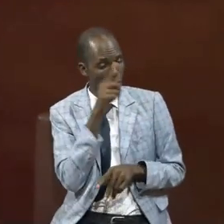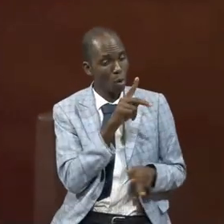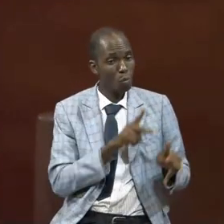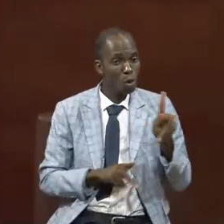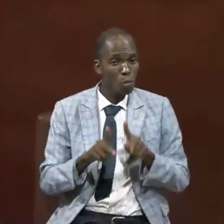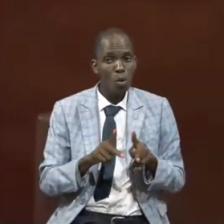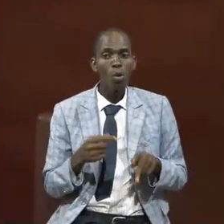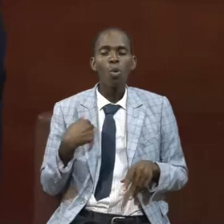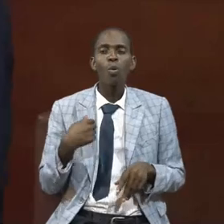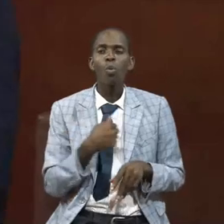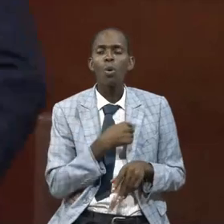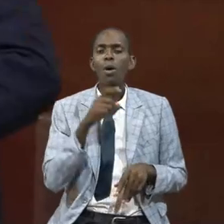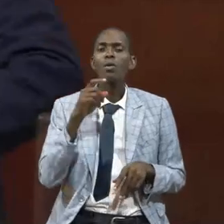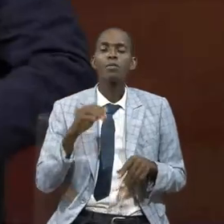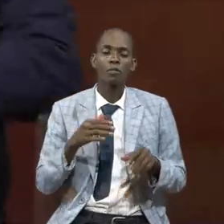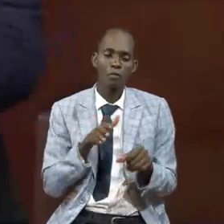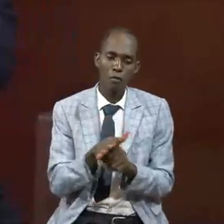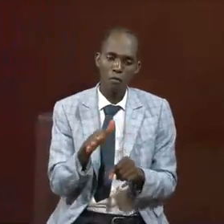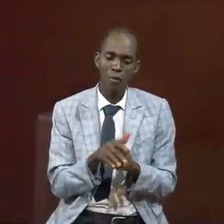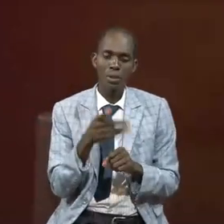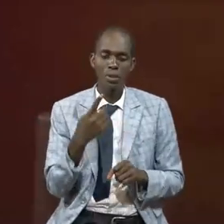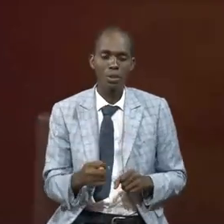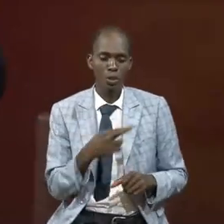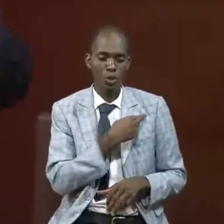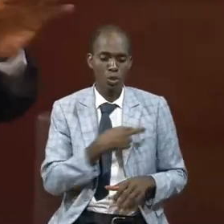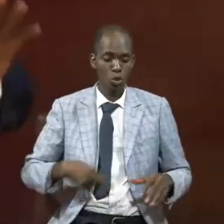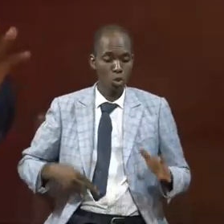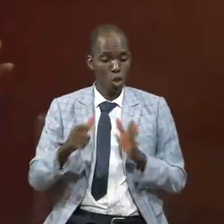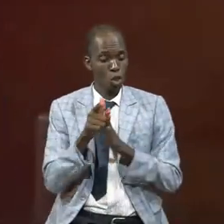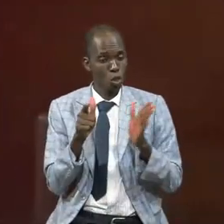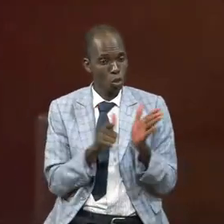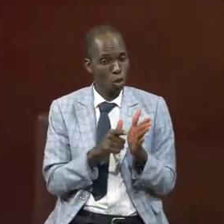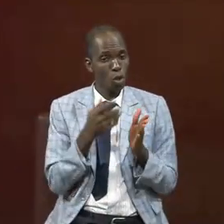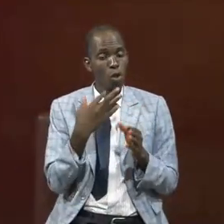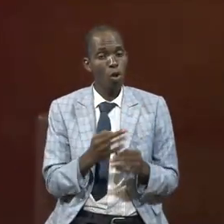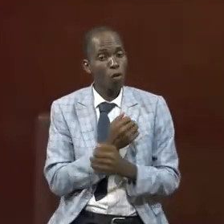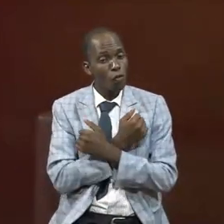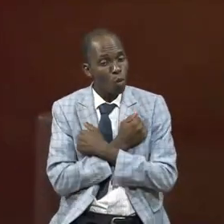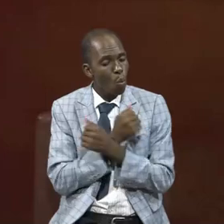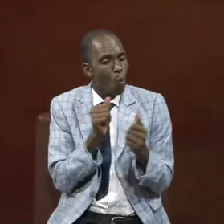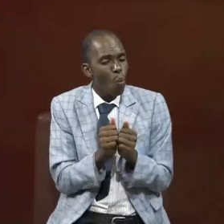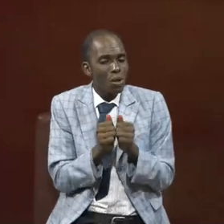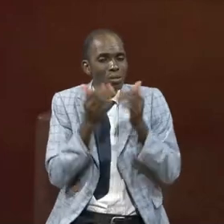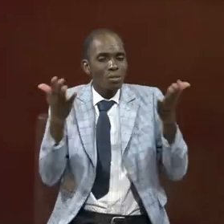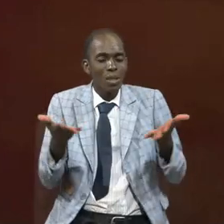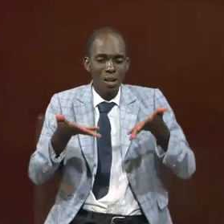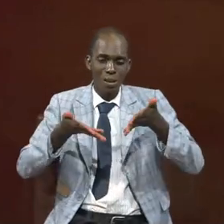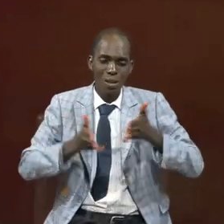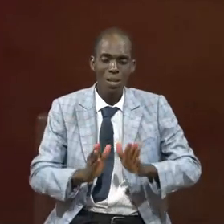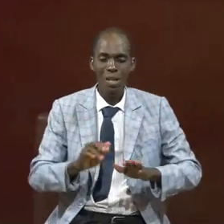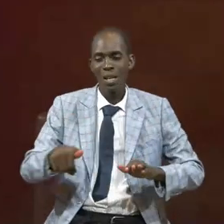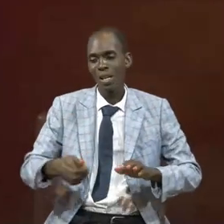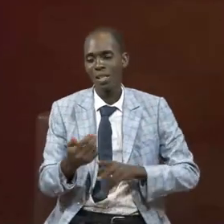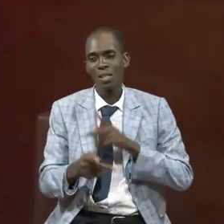gens, nous accomplissons la loi royale d'amour sans permettre à une forme